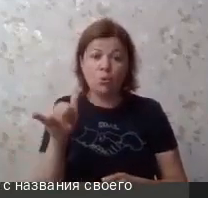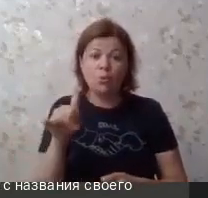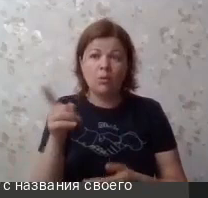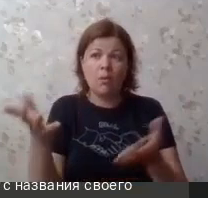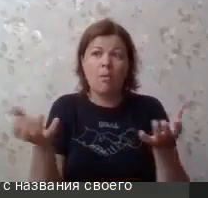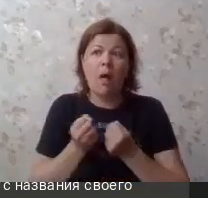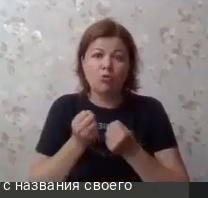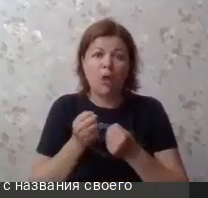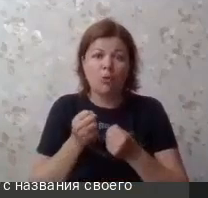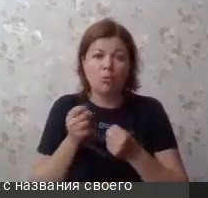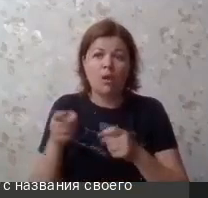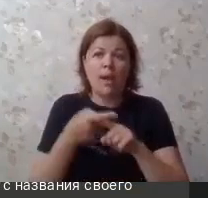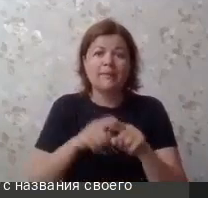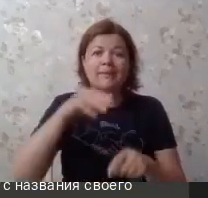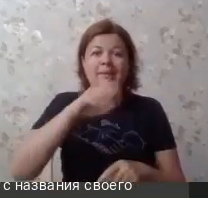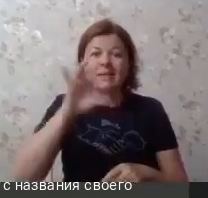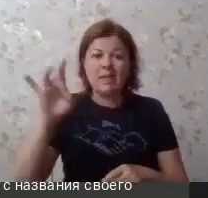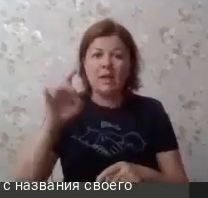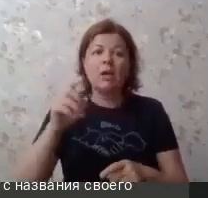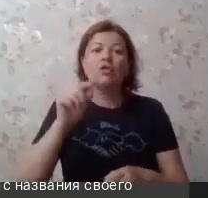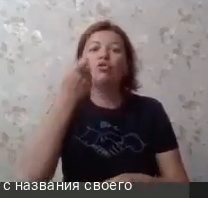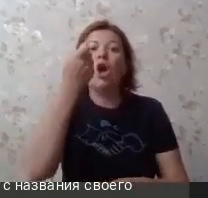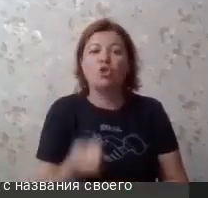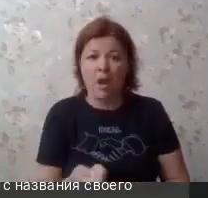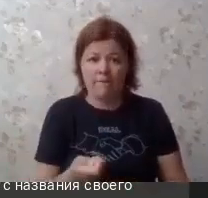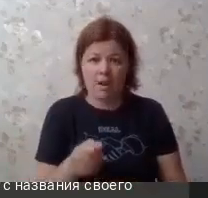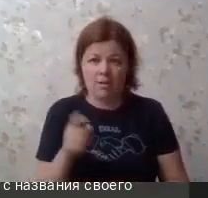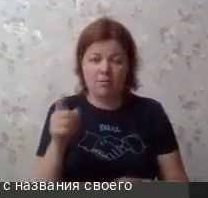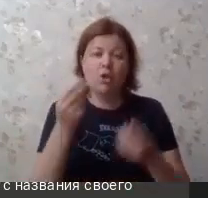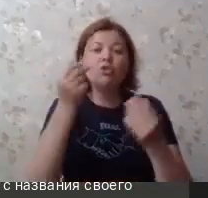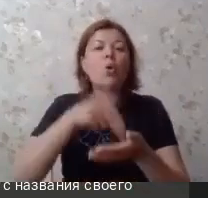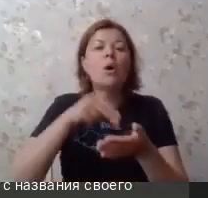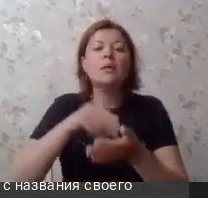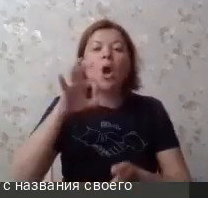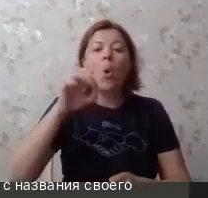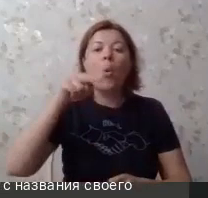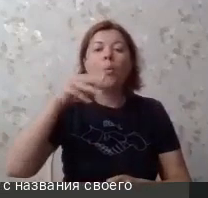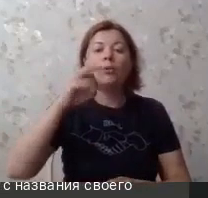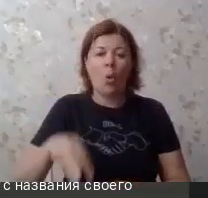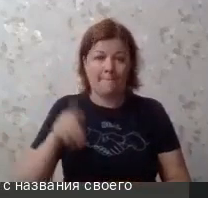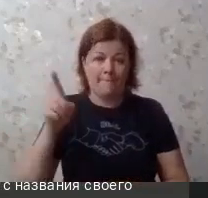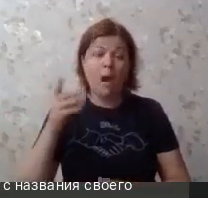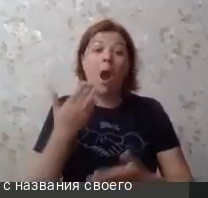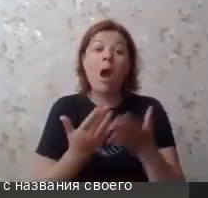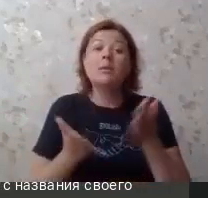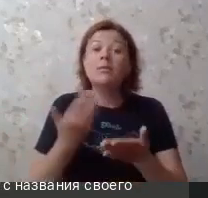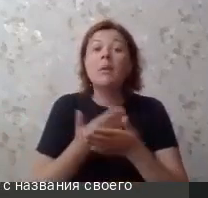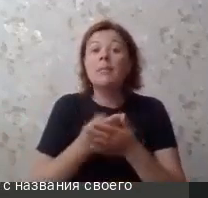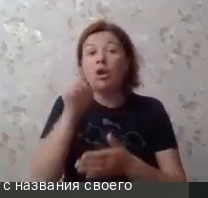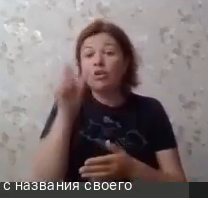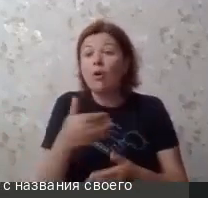достаются дешевле по, так сказать, оптовой цене. То есть, если человек захочет купить